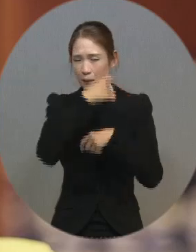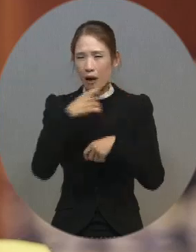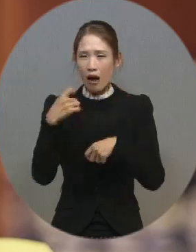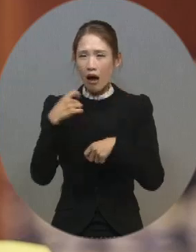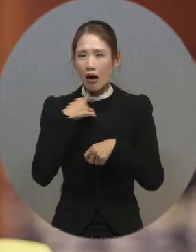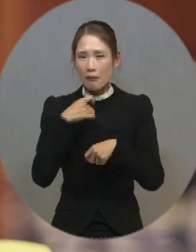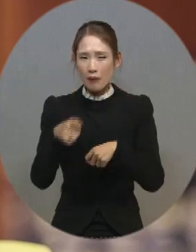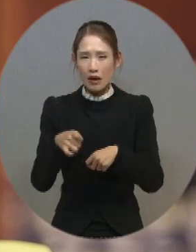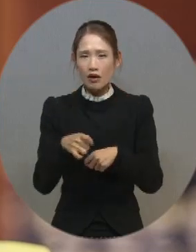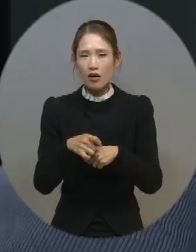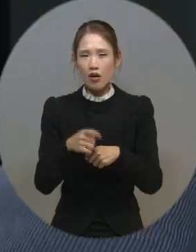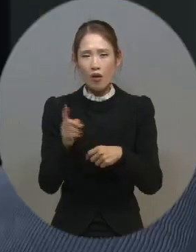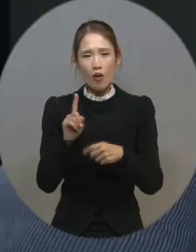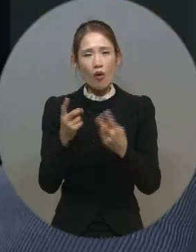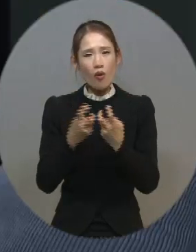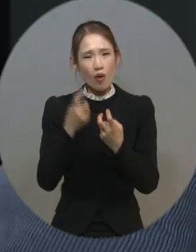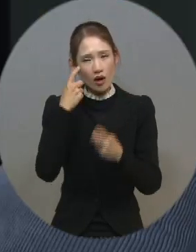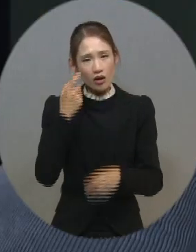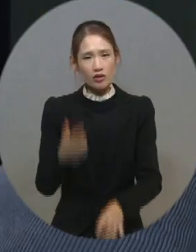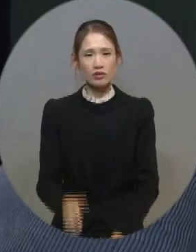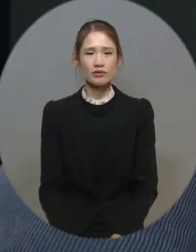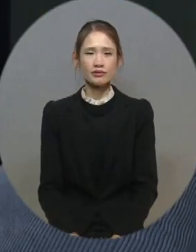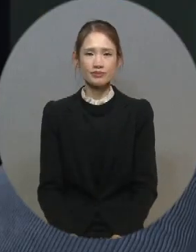곳인데 어땠습니까?